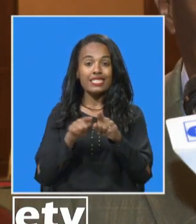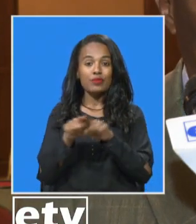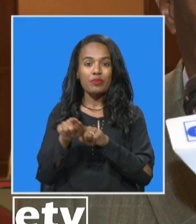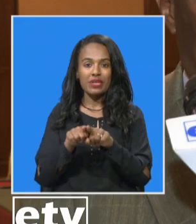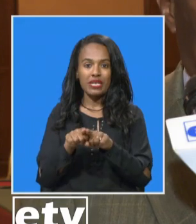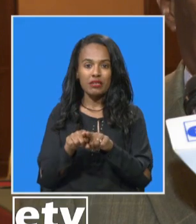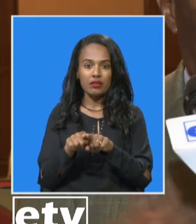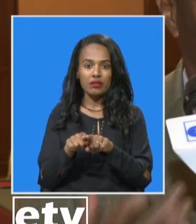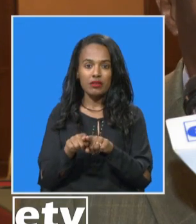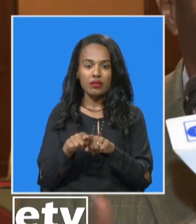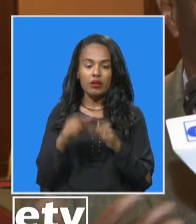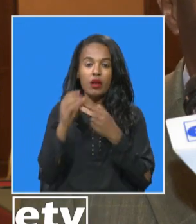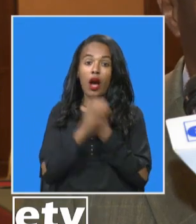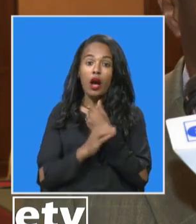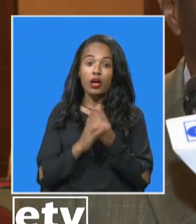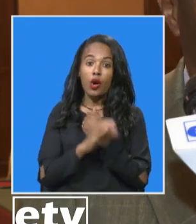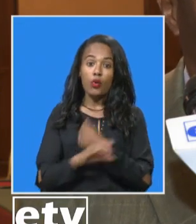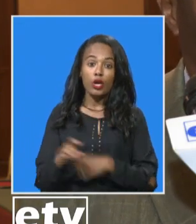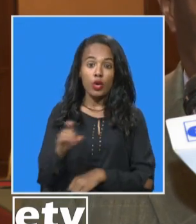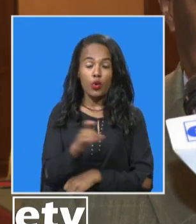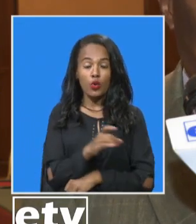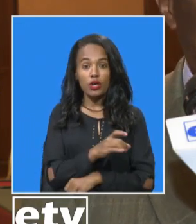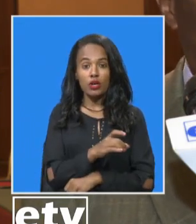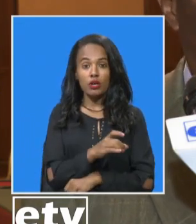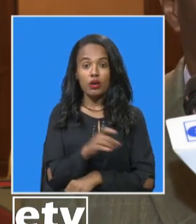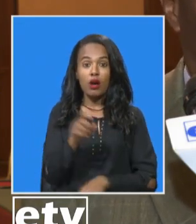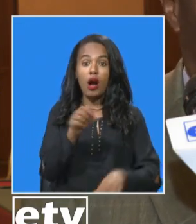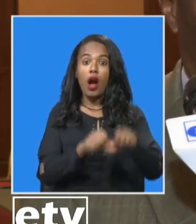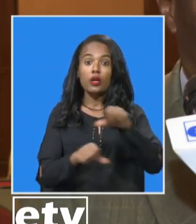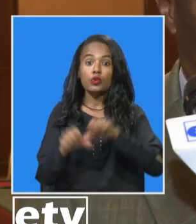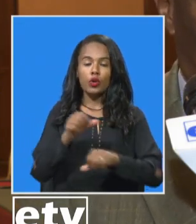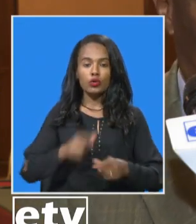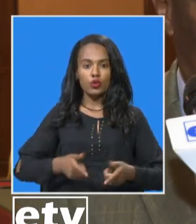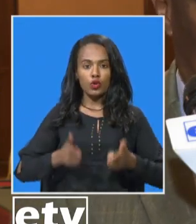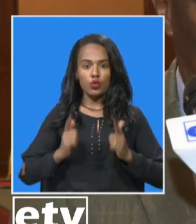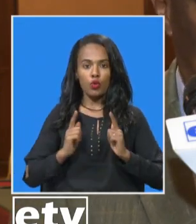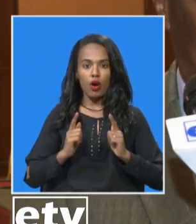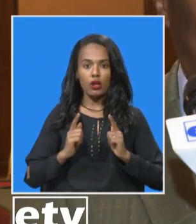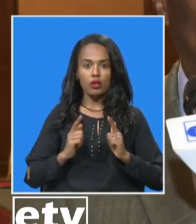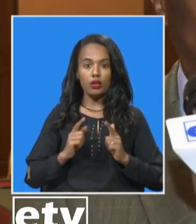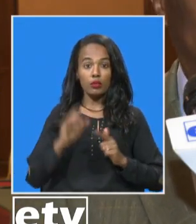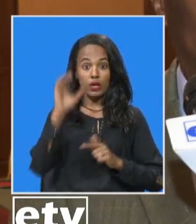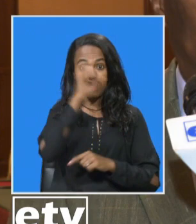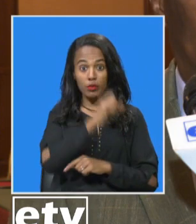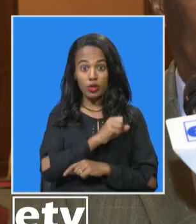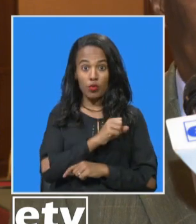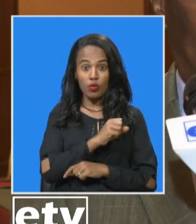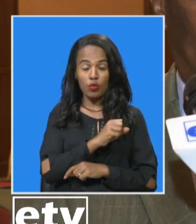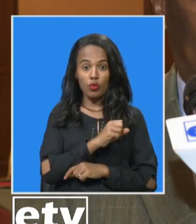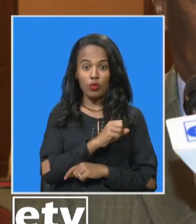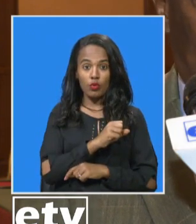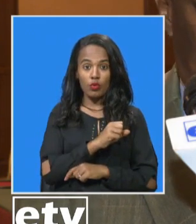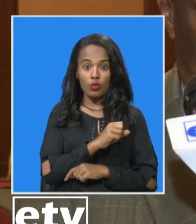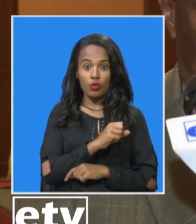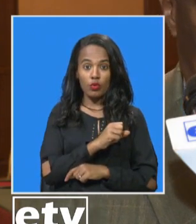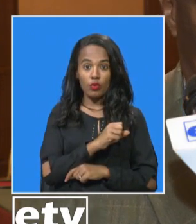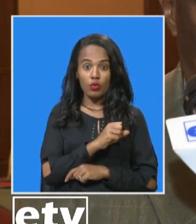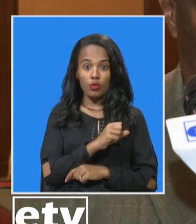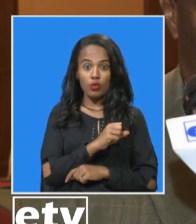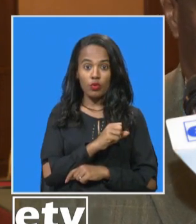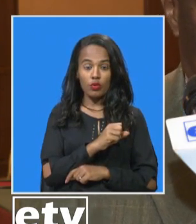ስምምነት አገራዊ የሆነ አስተዋጽኦም ይኖረዋል ብለን ነው የምንገምተው።